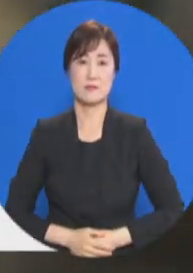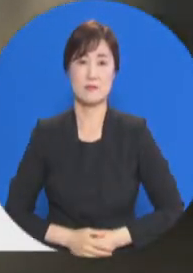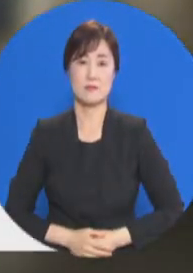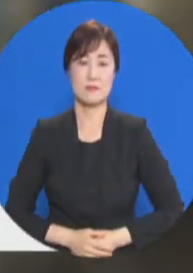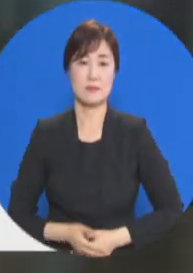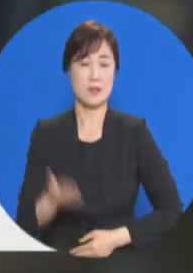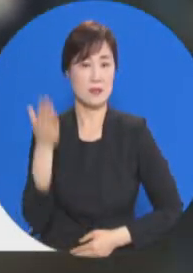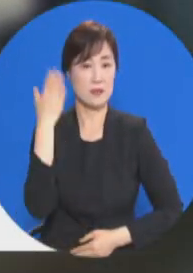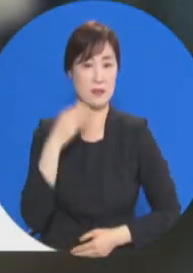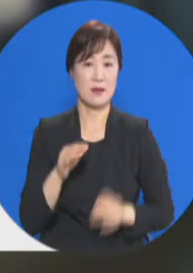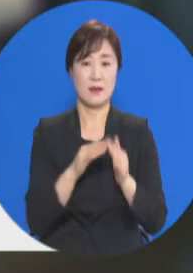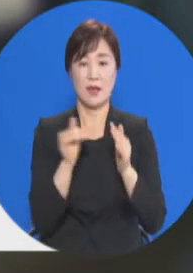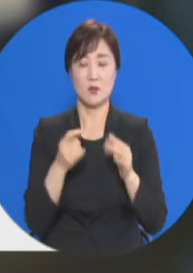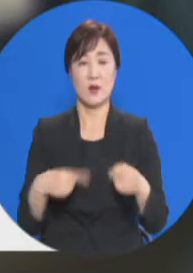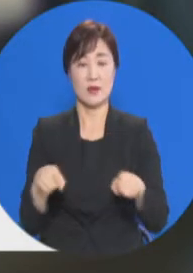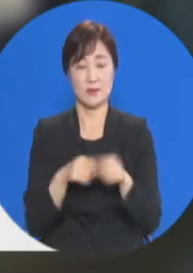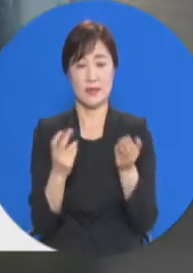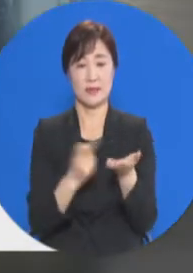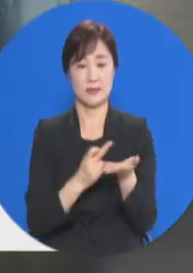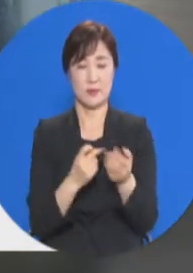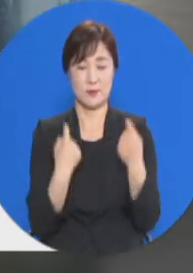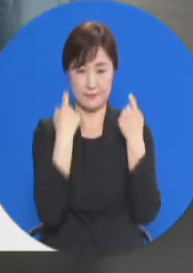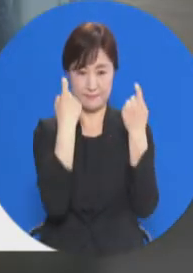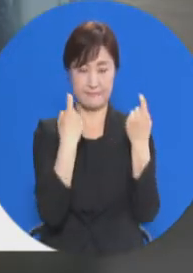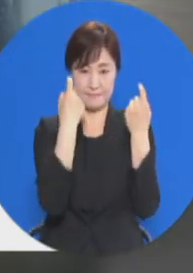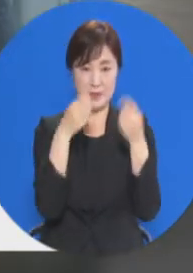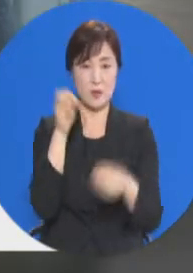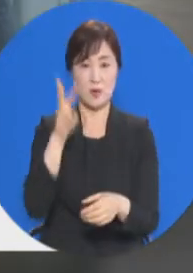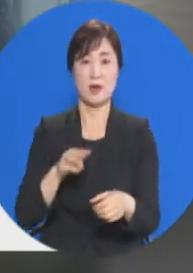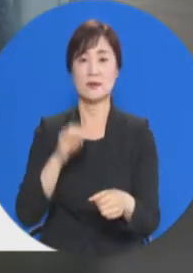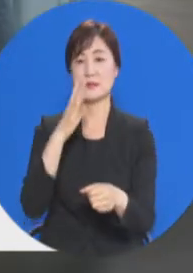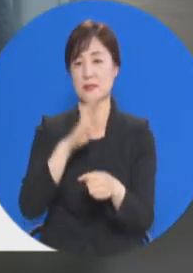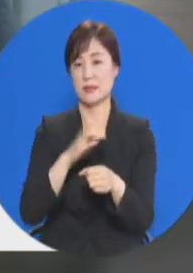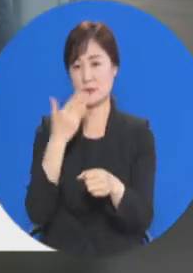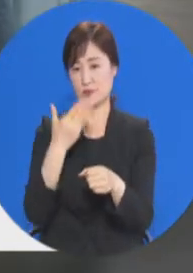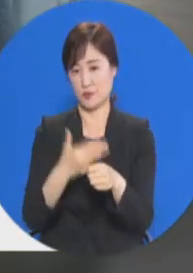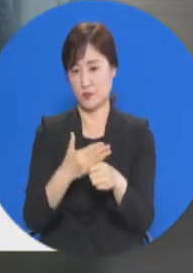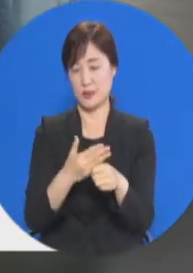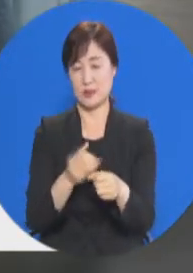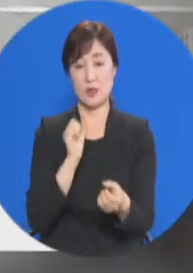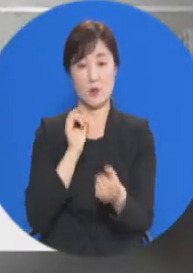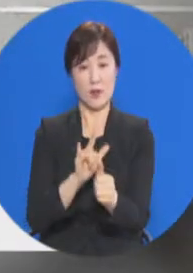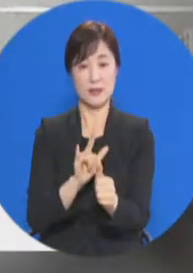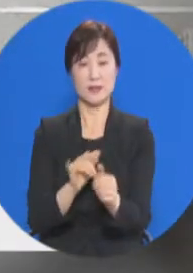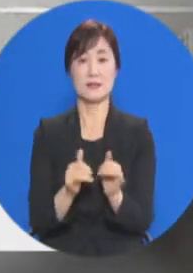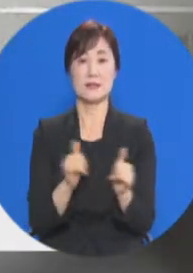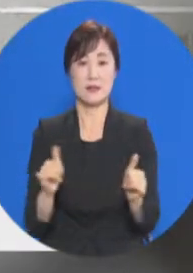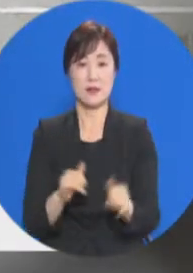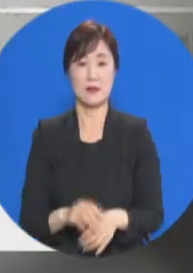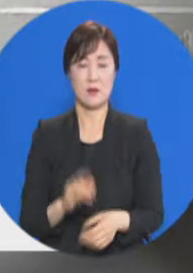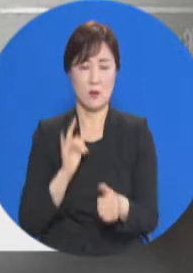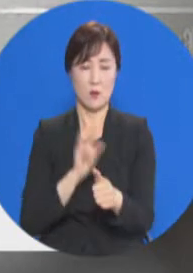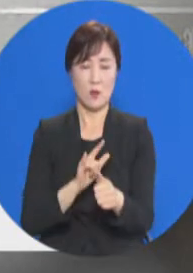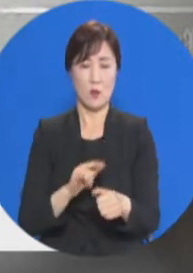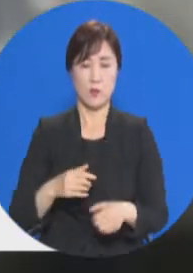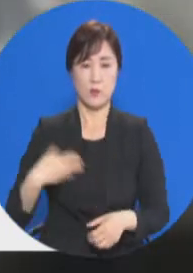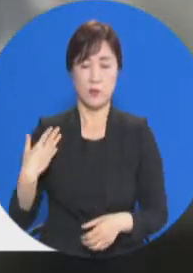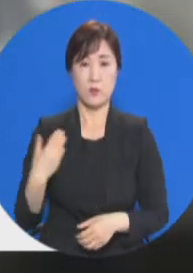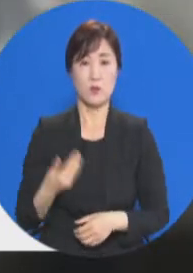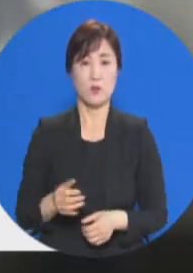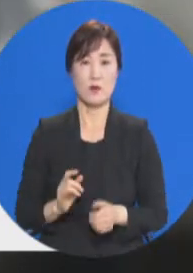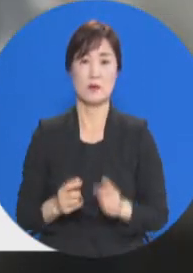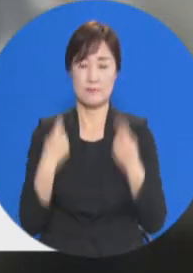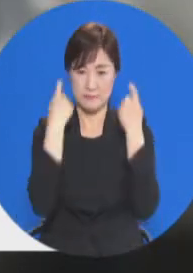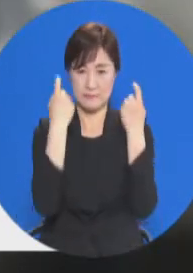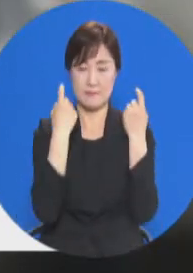지난달 가족과 제주도 여행을 다녀온 광주 45번째 확진자. 하지만 코로나 바이러스에 감염된 사실을 모른 채 여행을